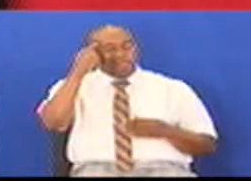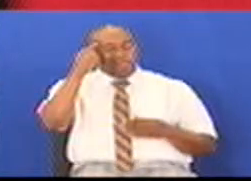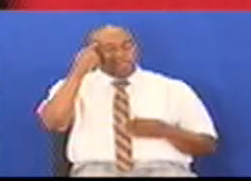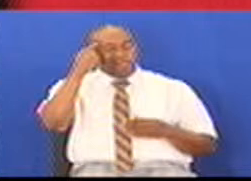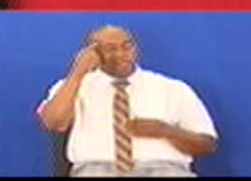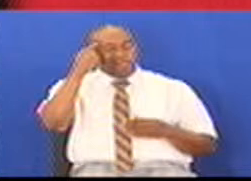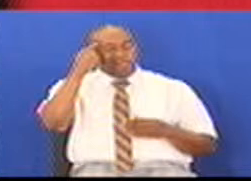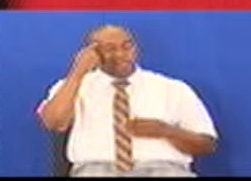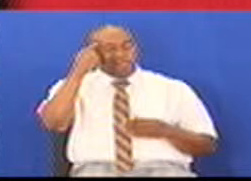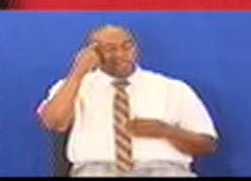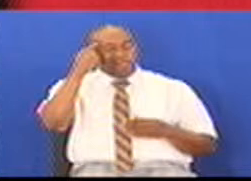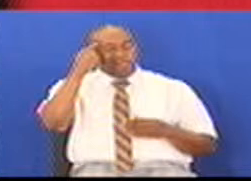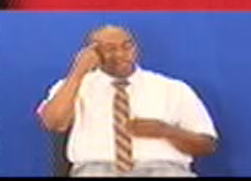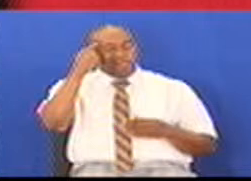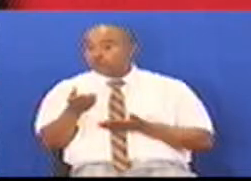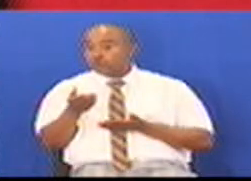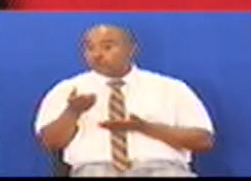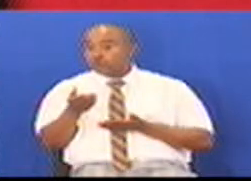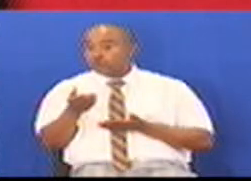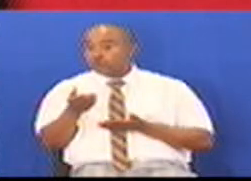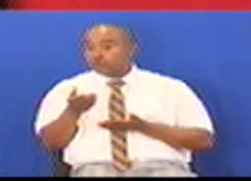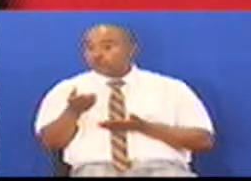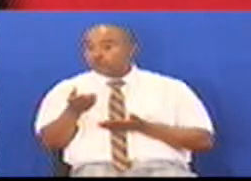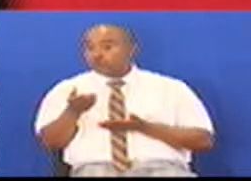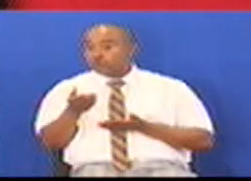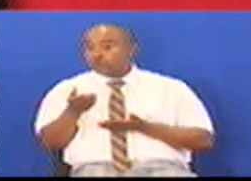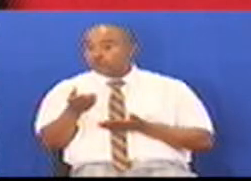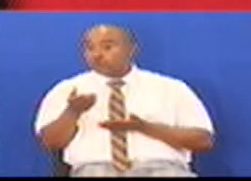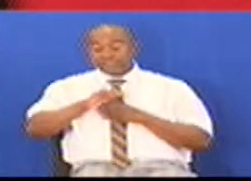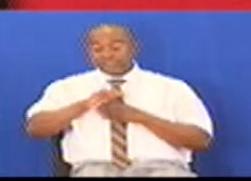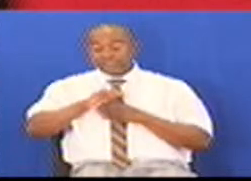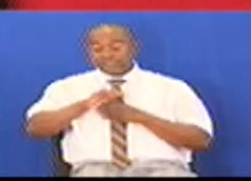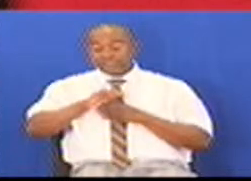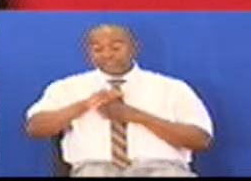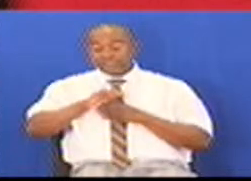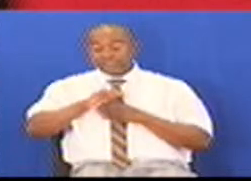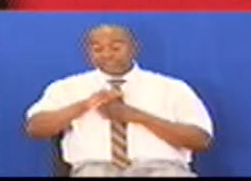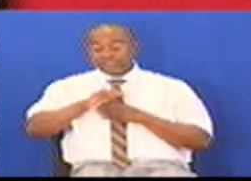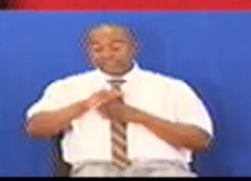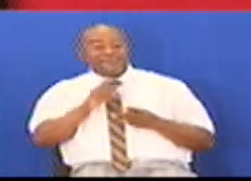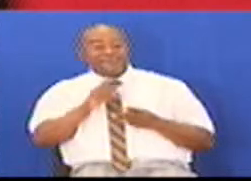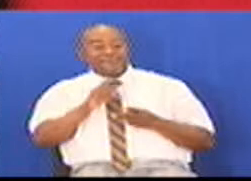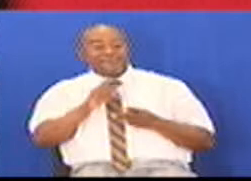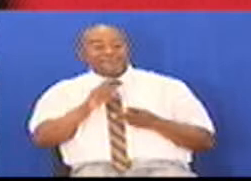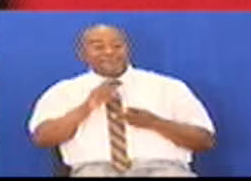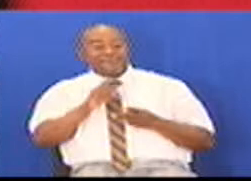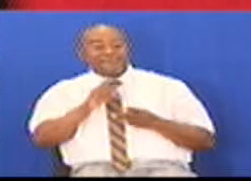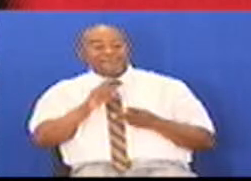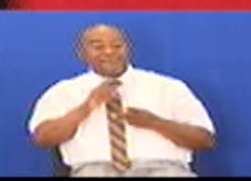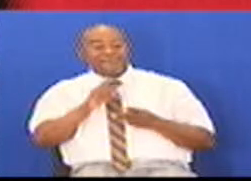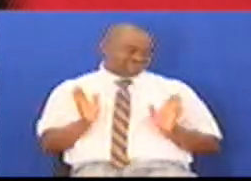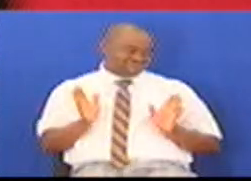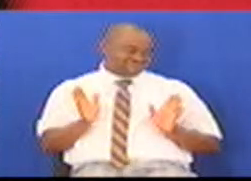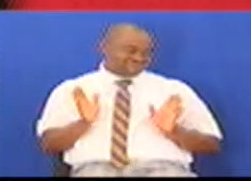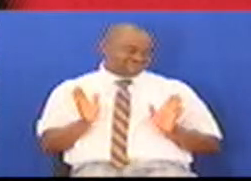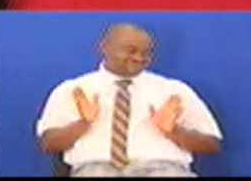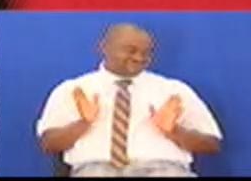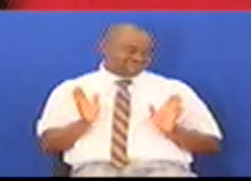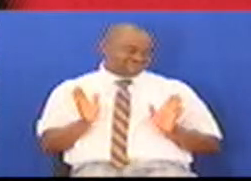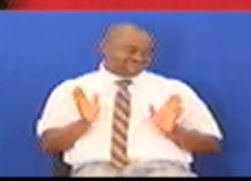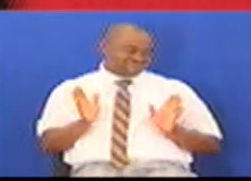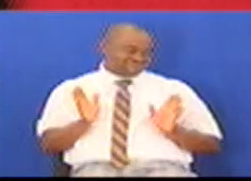imejengeka kwamba serikali inajiendesha kwa kodi za sigara, bia na soda tu. Kamati, baada ya kupitia mabadiliko ya